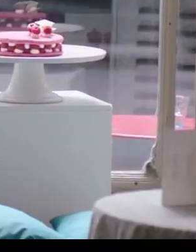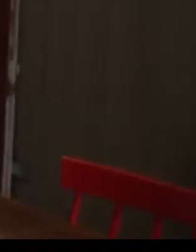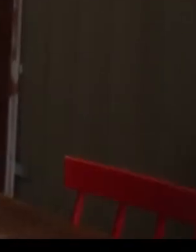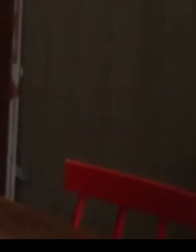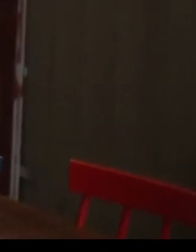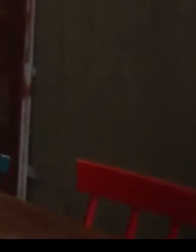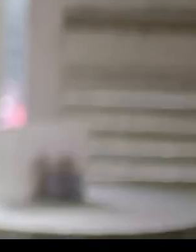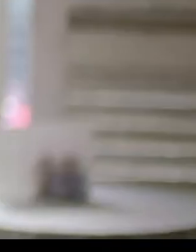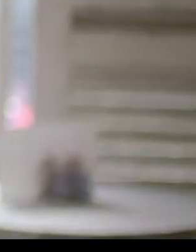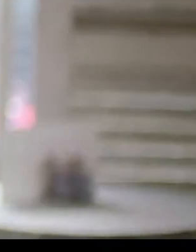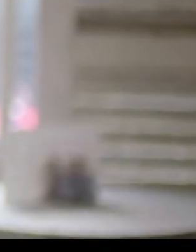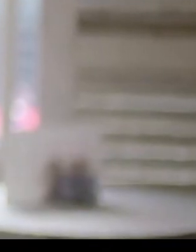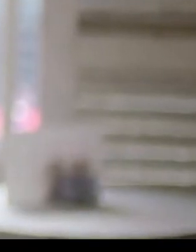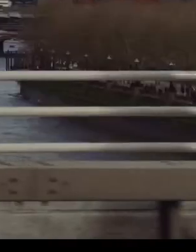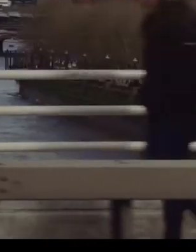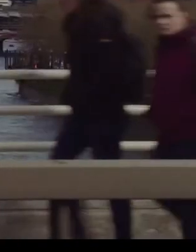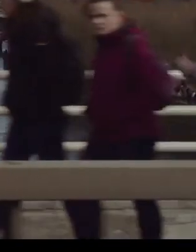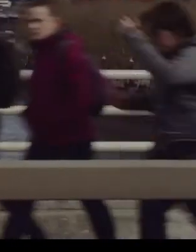좀처럼 좁혀지지가 않습니다.